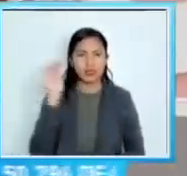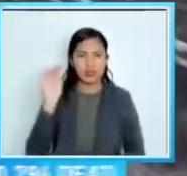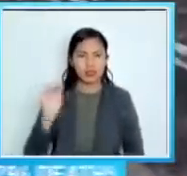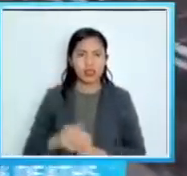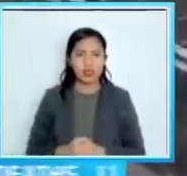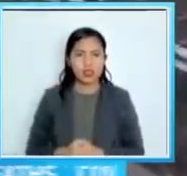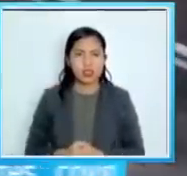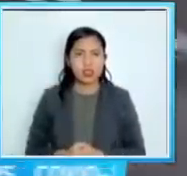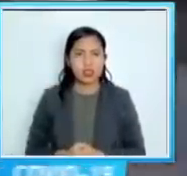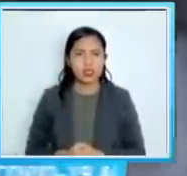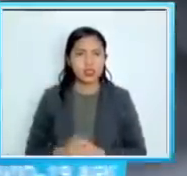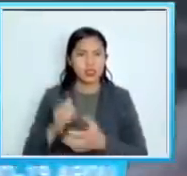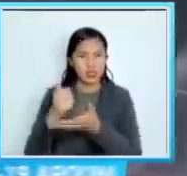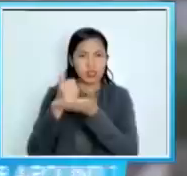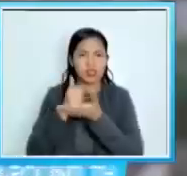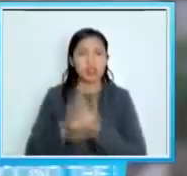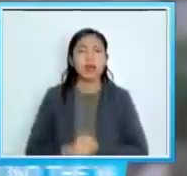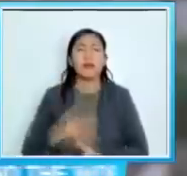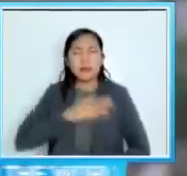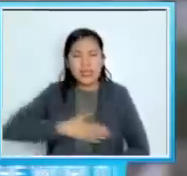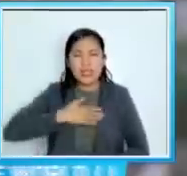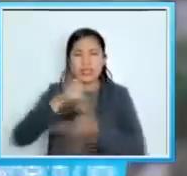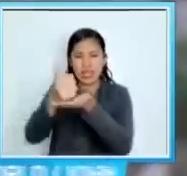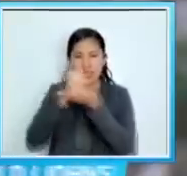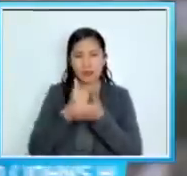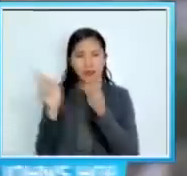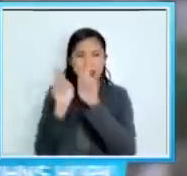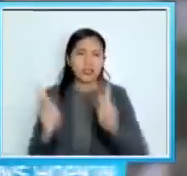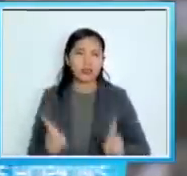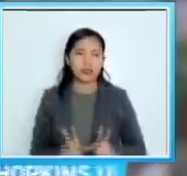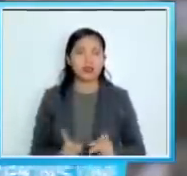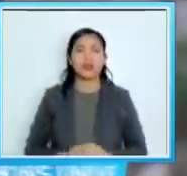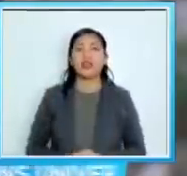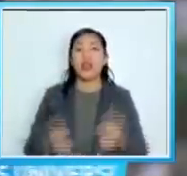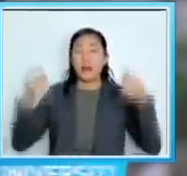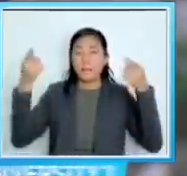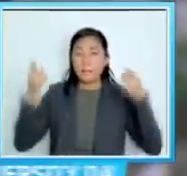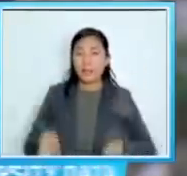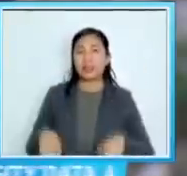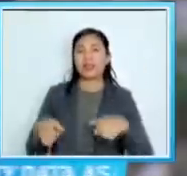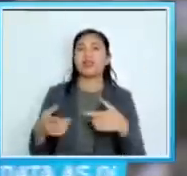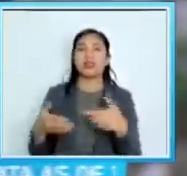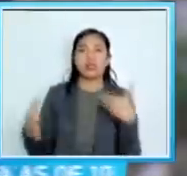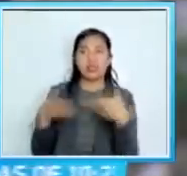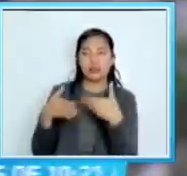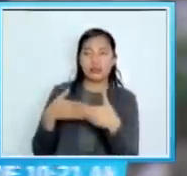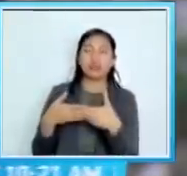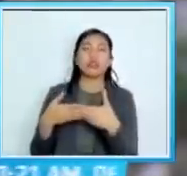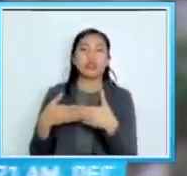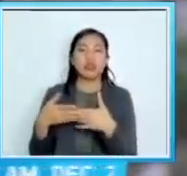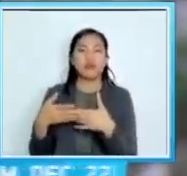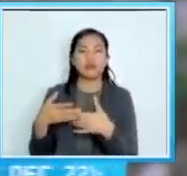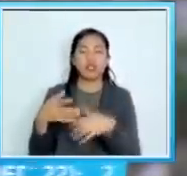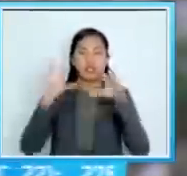Lives are destroyed, so please help Palawan. Ang trahedyang kanilang sinapit nangyari ilang araw na lang bago pa magpasko. Sa kabila ng